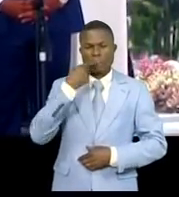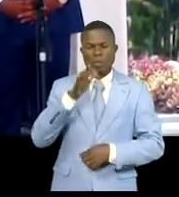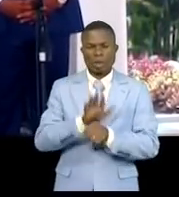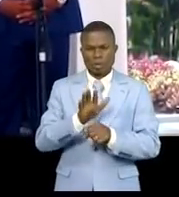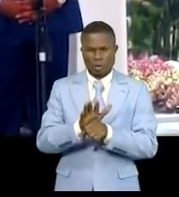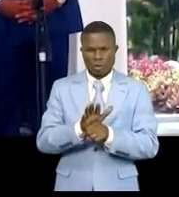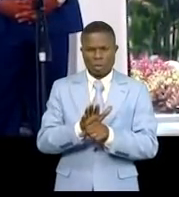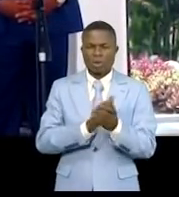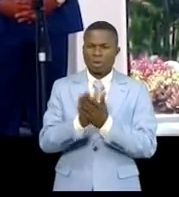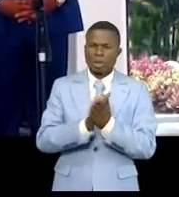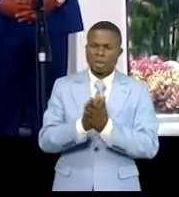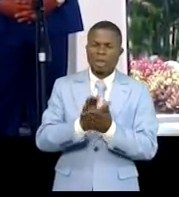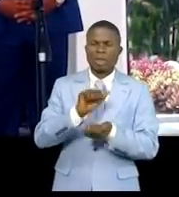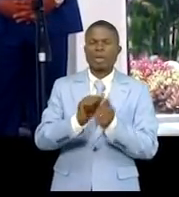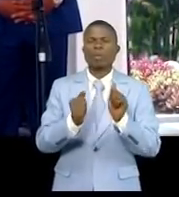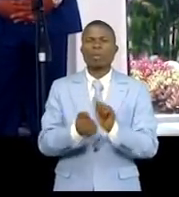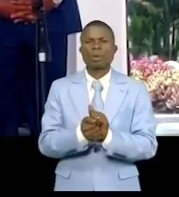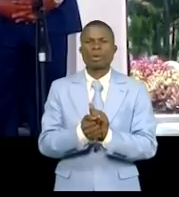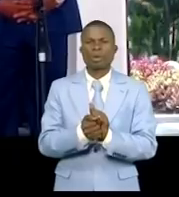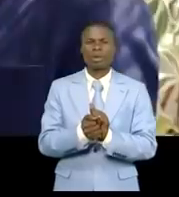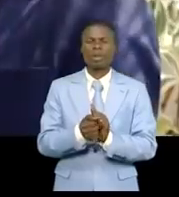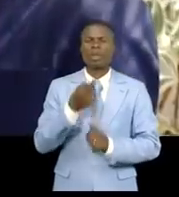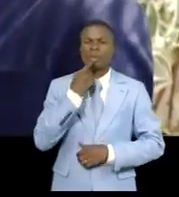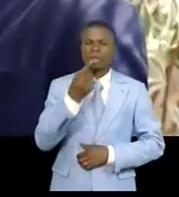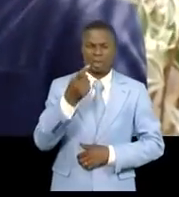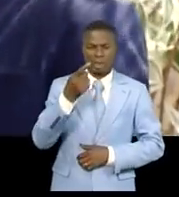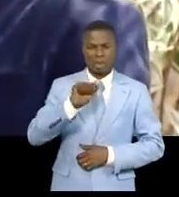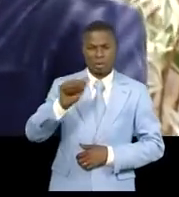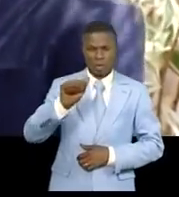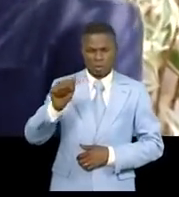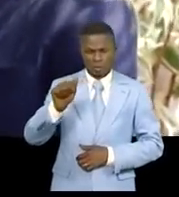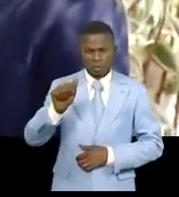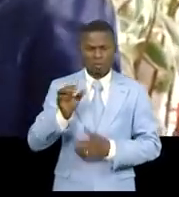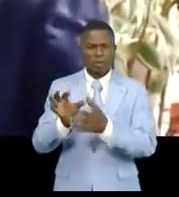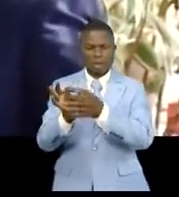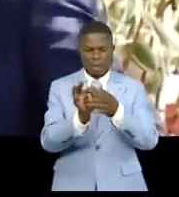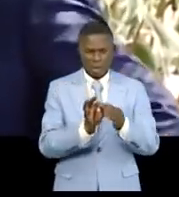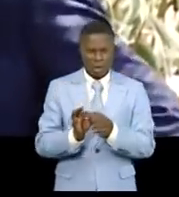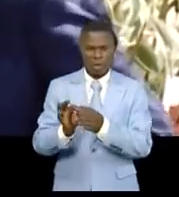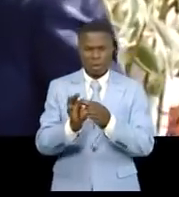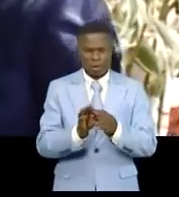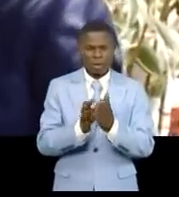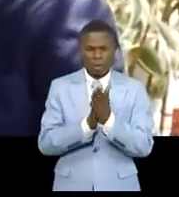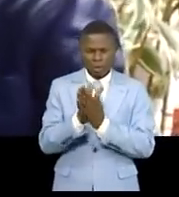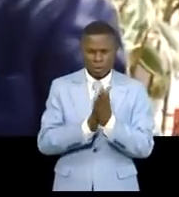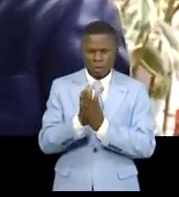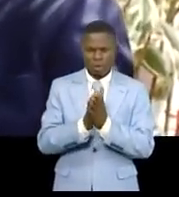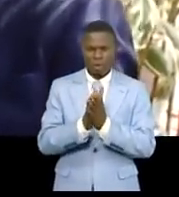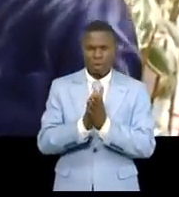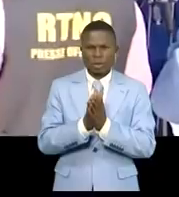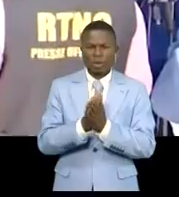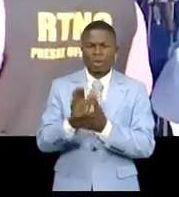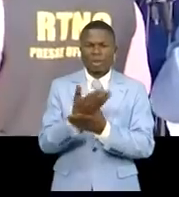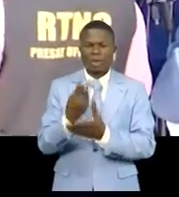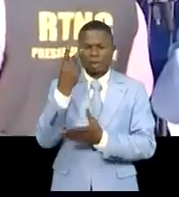évidemment sur, comme il l'a dit, une coopération qu'il souhaite entre nos